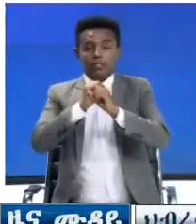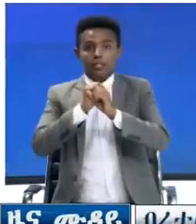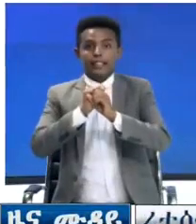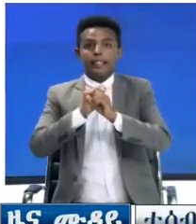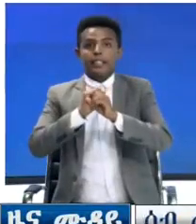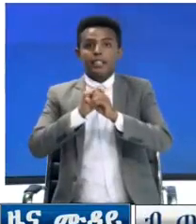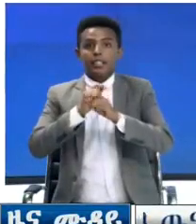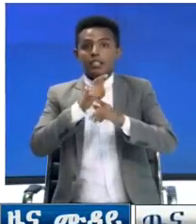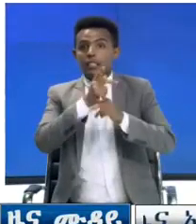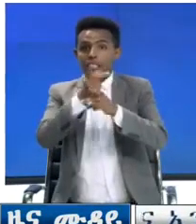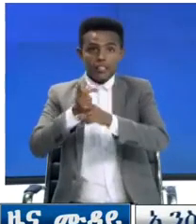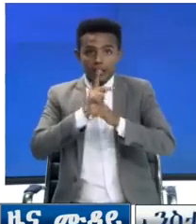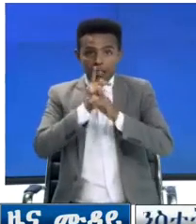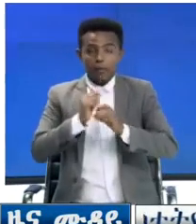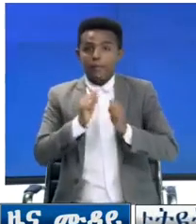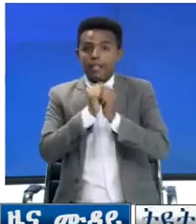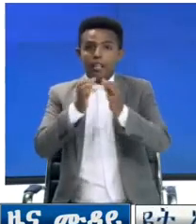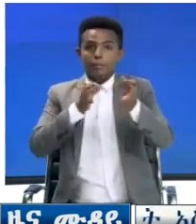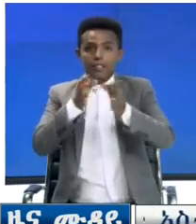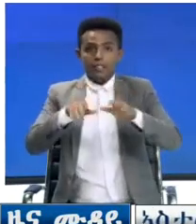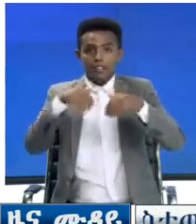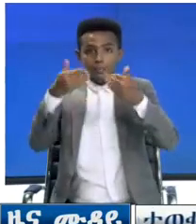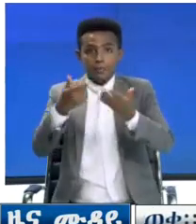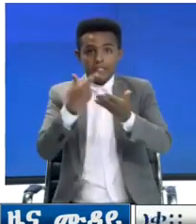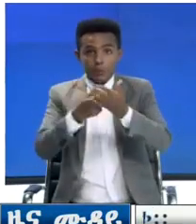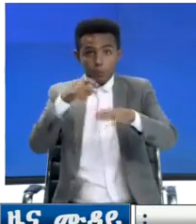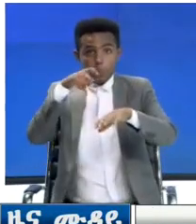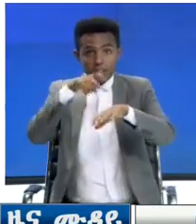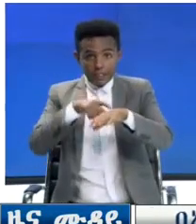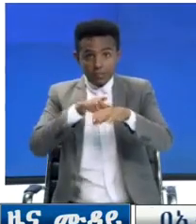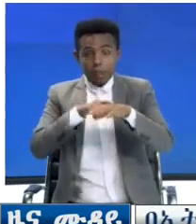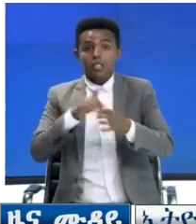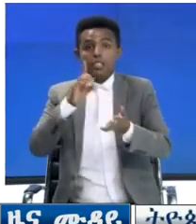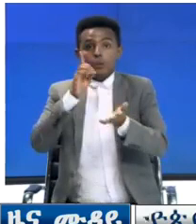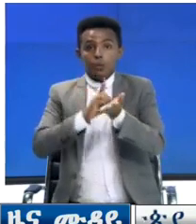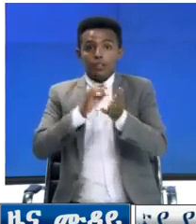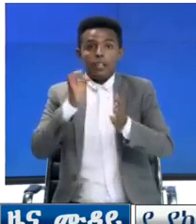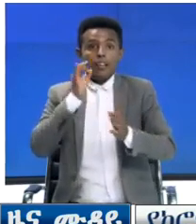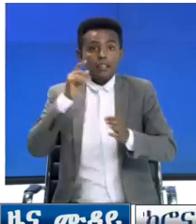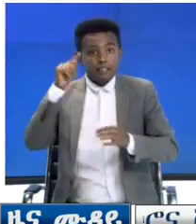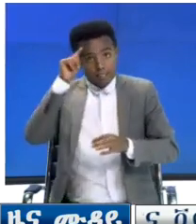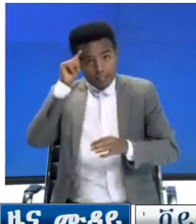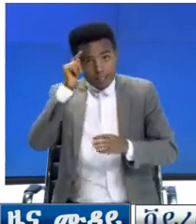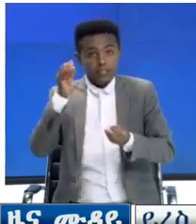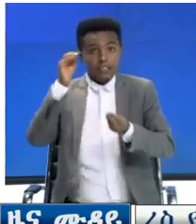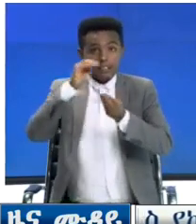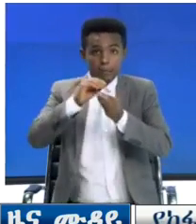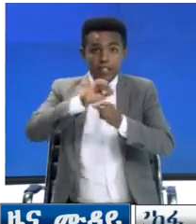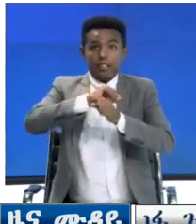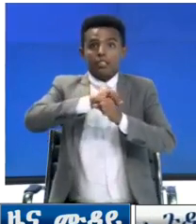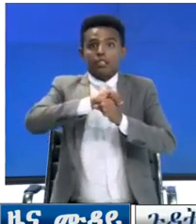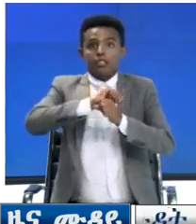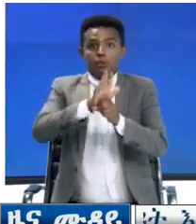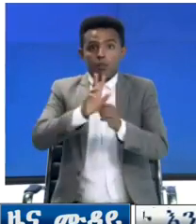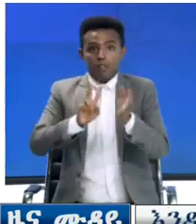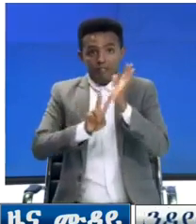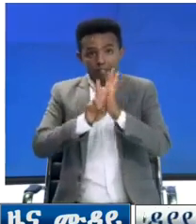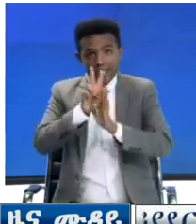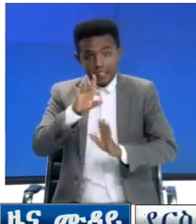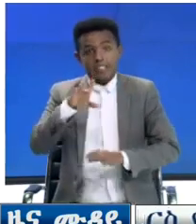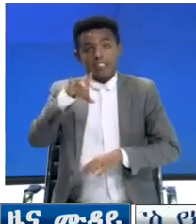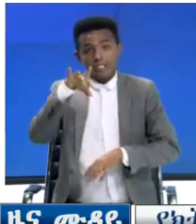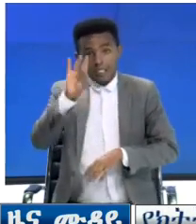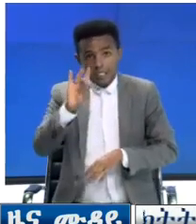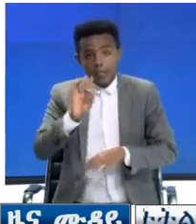ጥንቃቄም በጋራ መግለጫም ሰጥቷል በዚህ ወቅት የጤና ሚኒስቴር ዶክተር ሊያ ታደሰ ተጨማሪ 8 ሰዎች የኮሮና ቫይረስ እንደተገኘባቸው